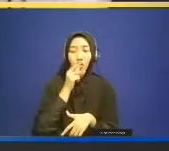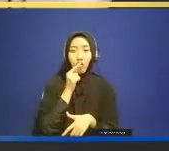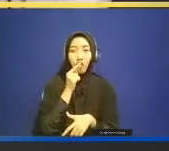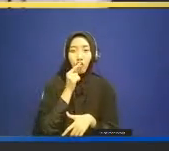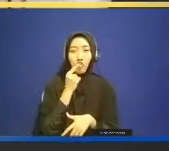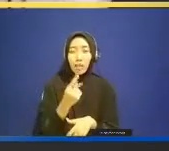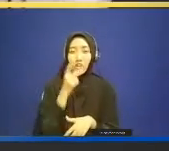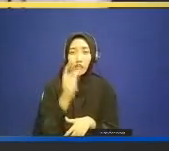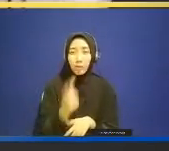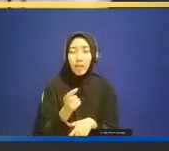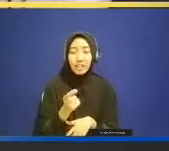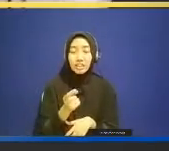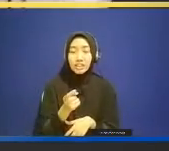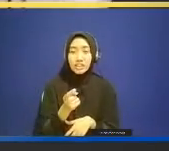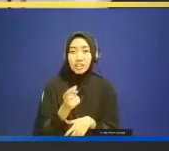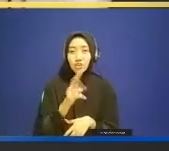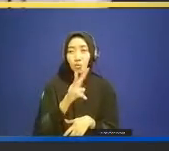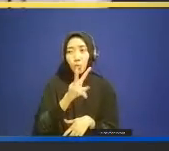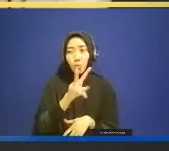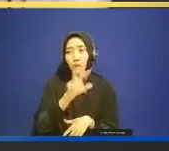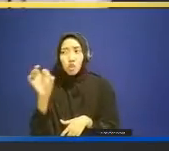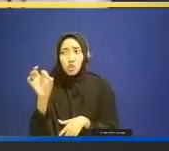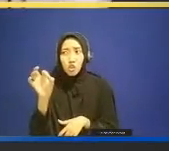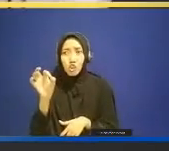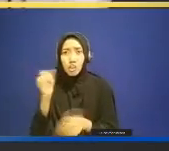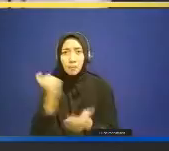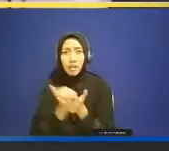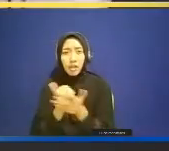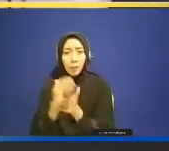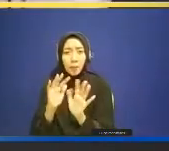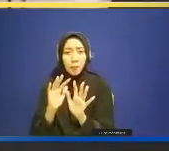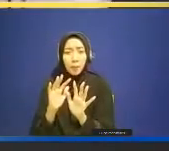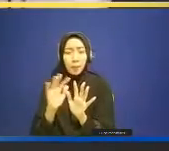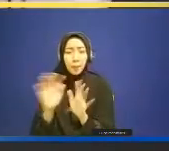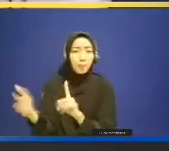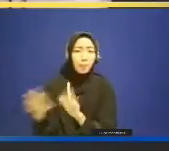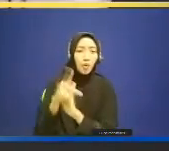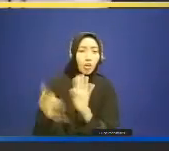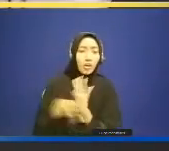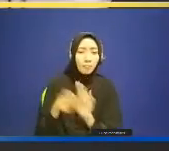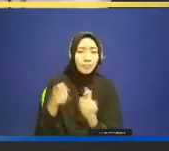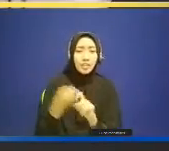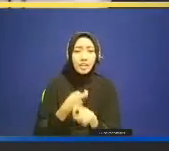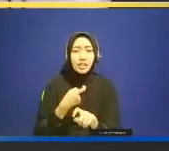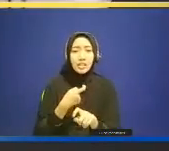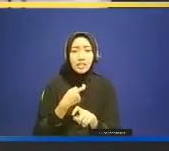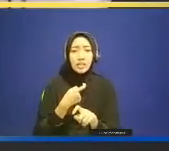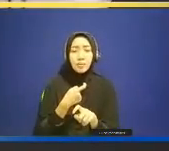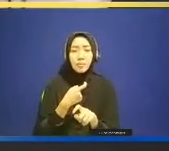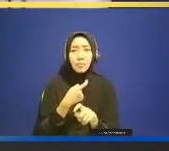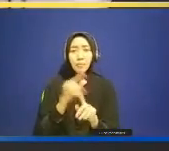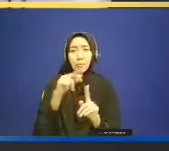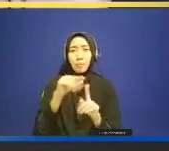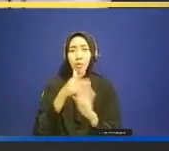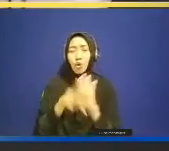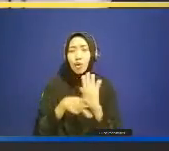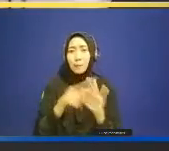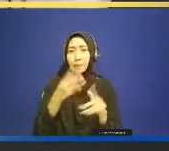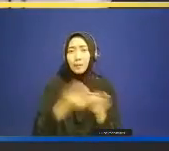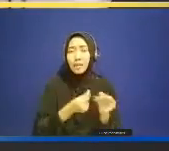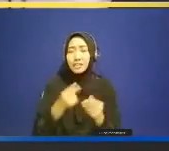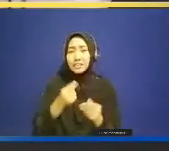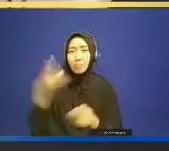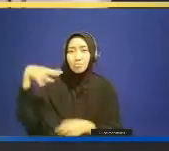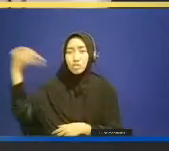bahwa 200 sekian itu sebenarnya adalah program Princess yang berasal dari belanja pemerintah pusat 429